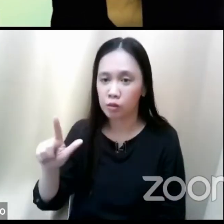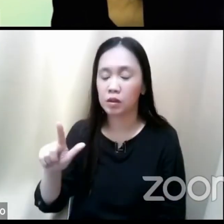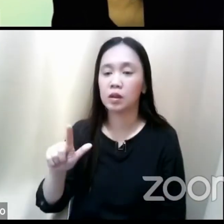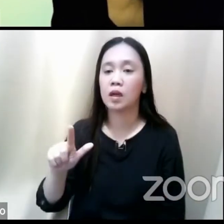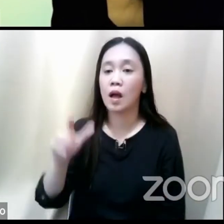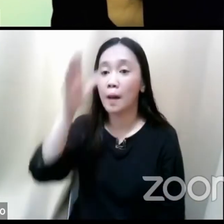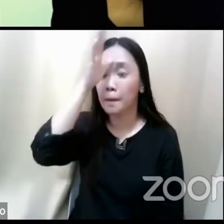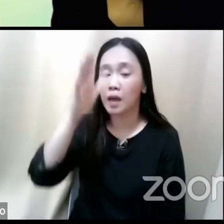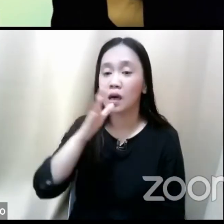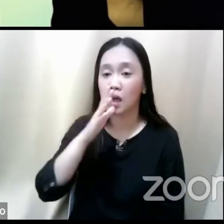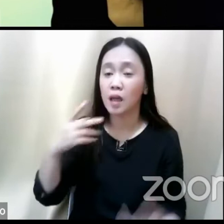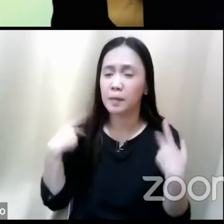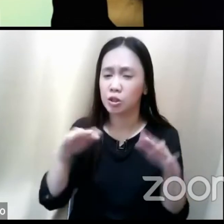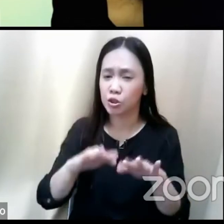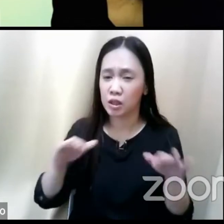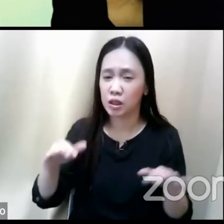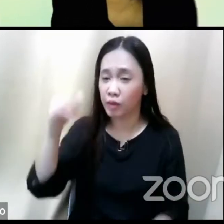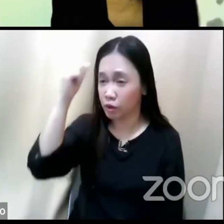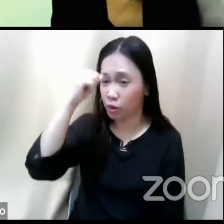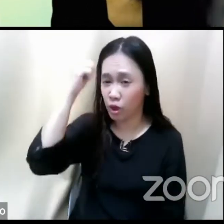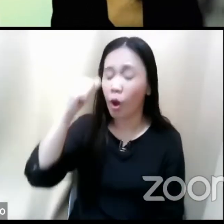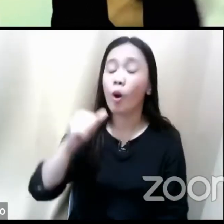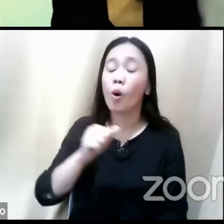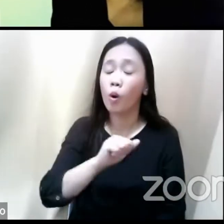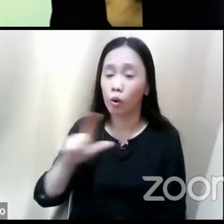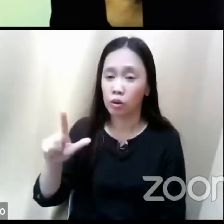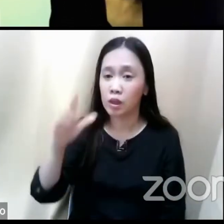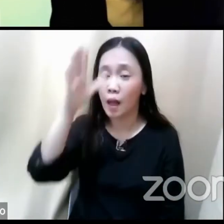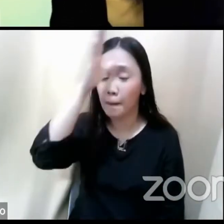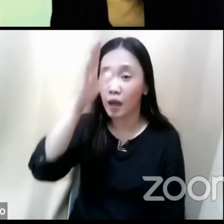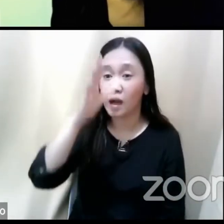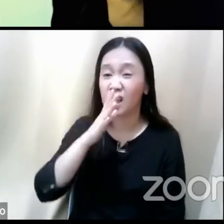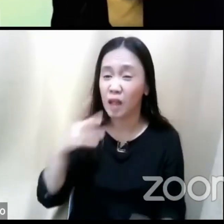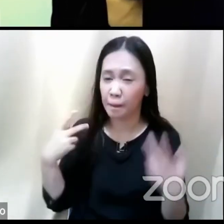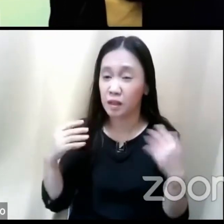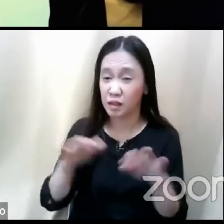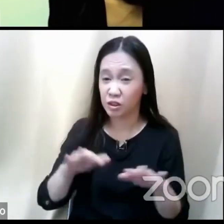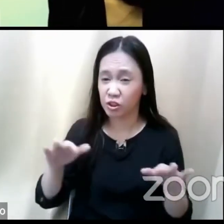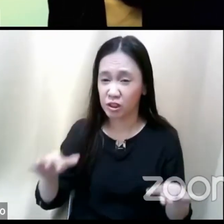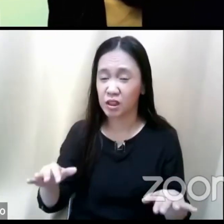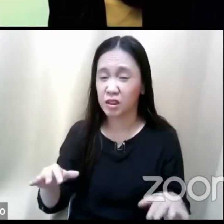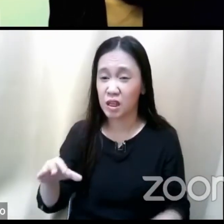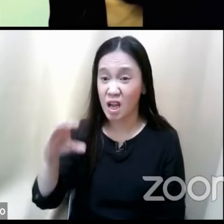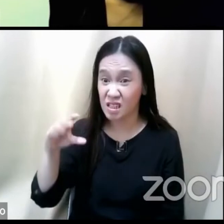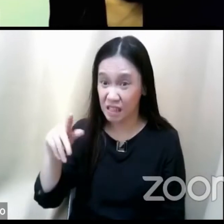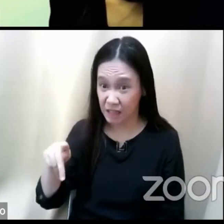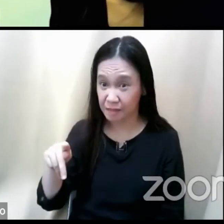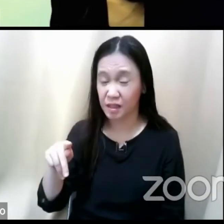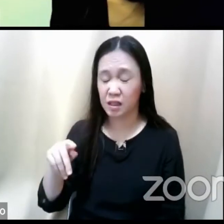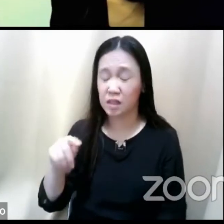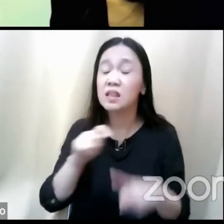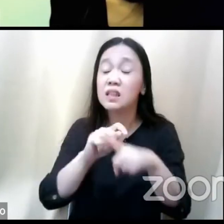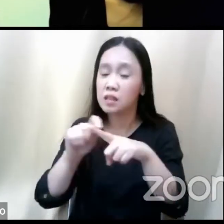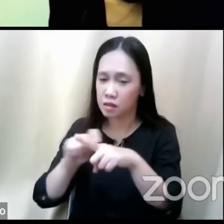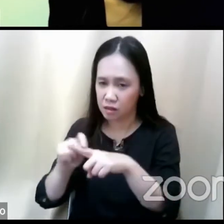iti-train natin. Lahat ng mga magulang na may anak na may cerebral palsy, sila ang iti-train natin. At